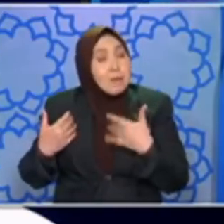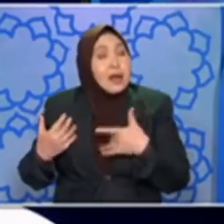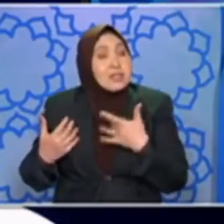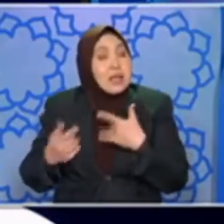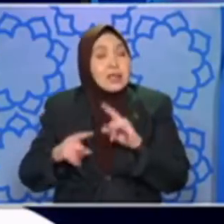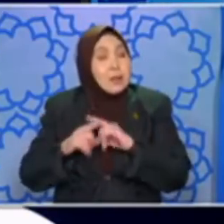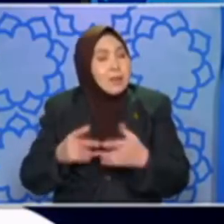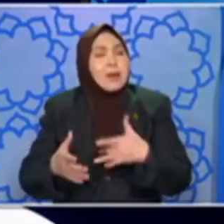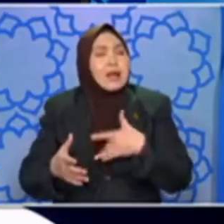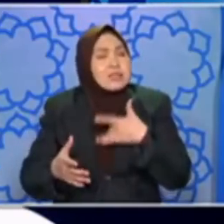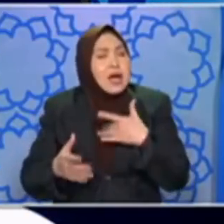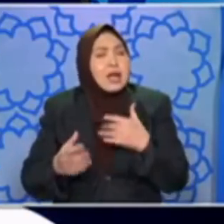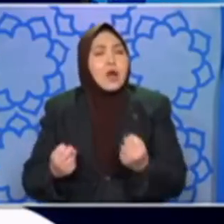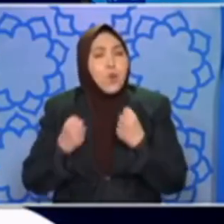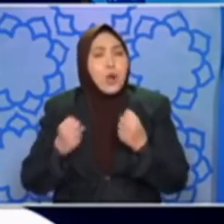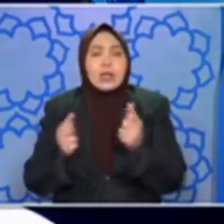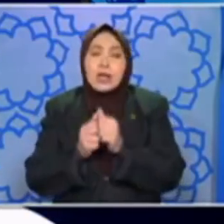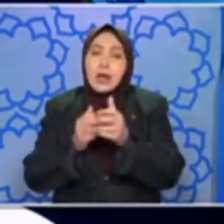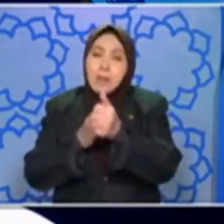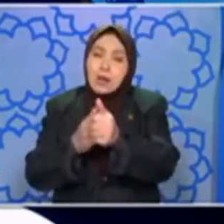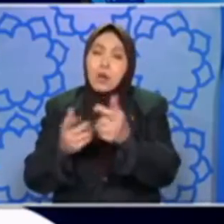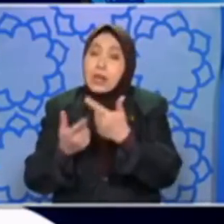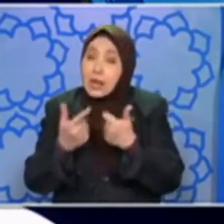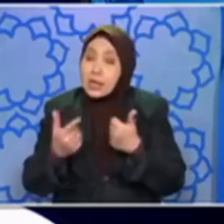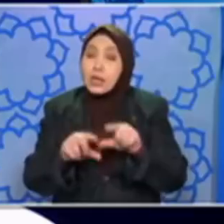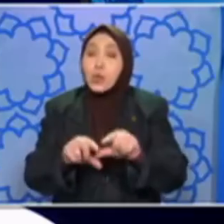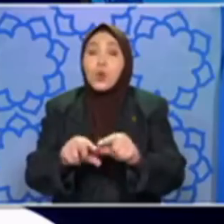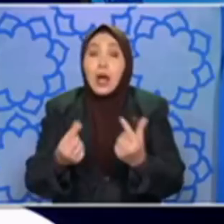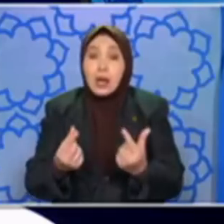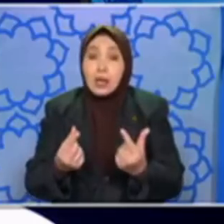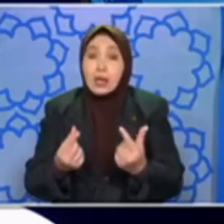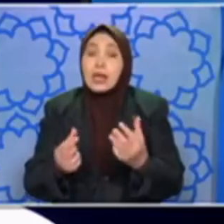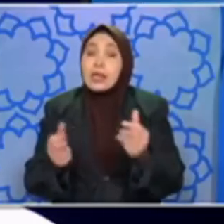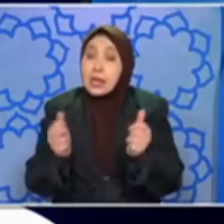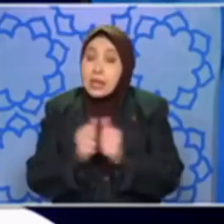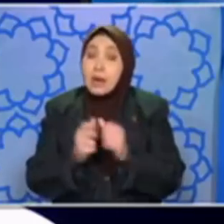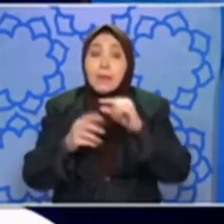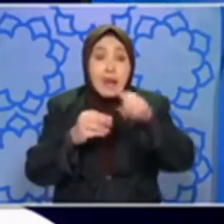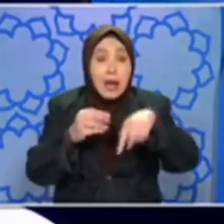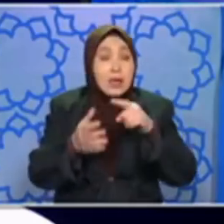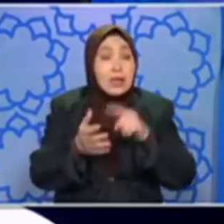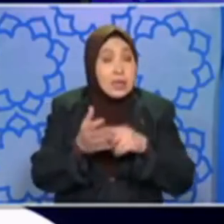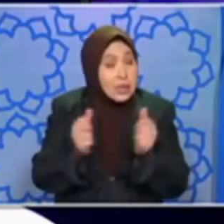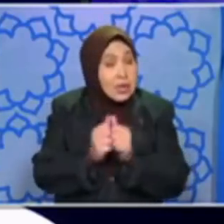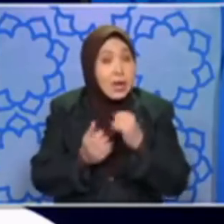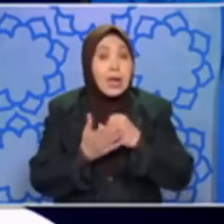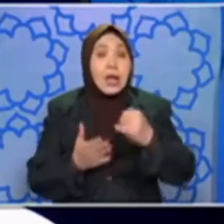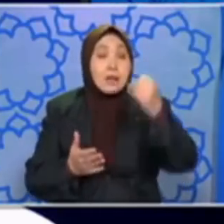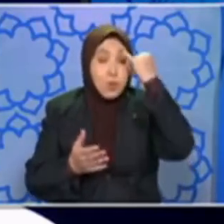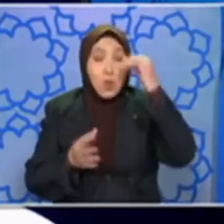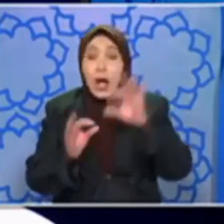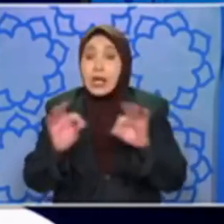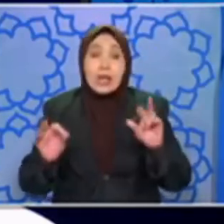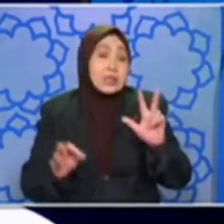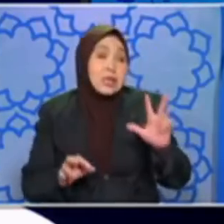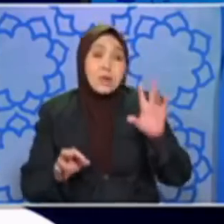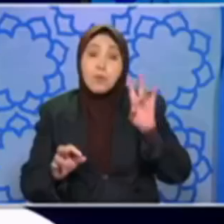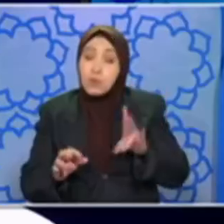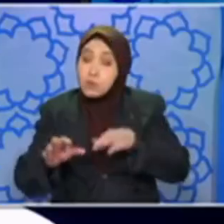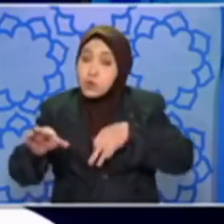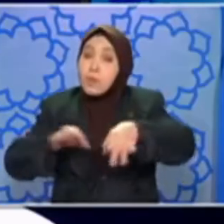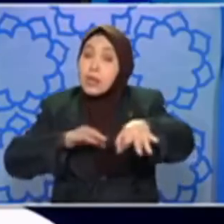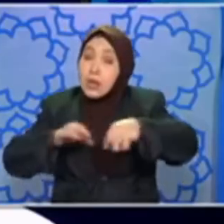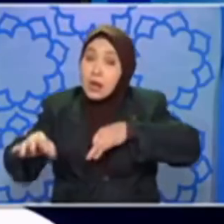perasaannya kuat dengan panduan daripada Al-Quran. Dengan perkara ini, dengan ilmu, ya, ayat 37 menerangkan